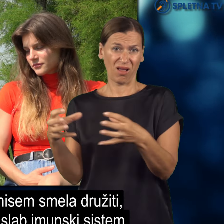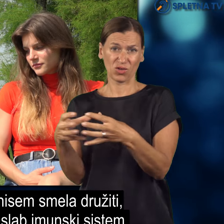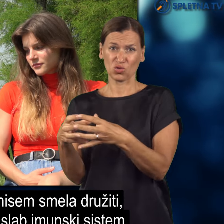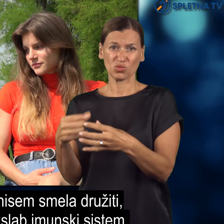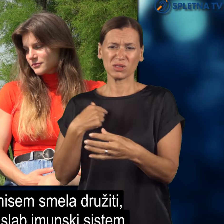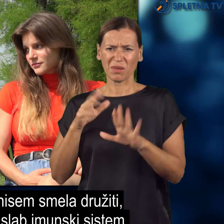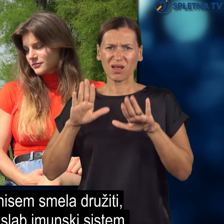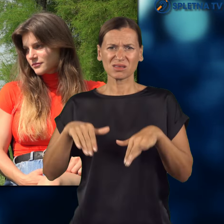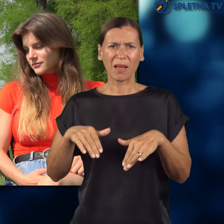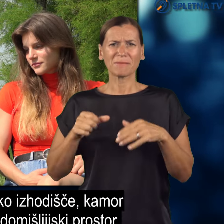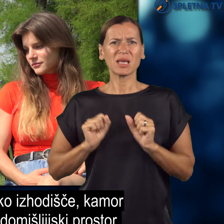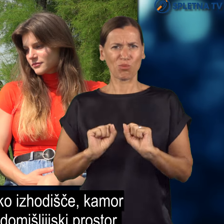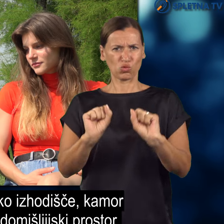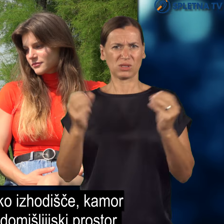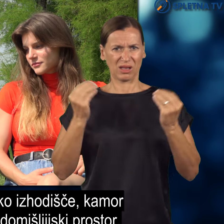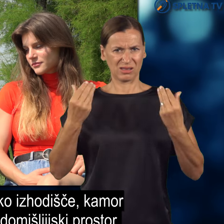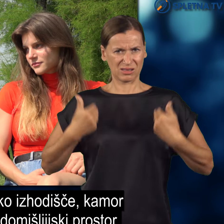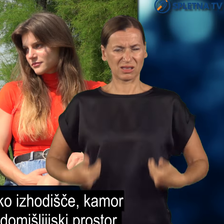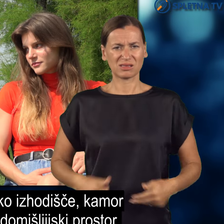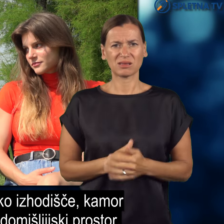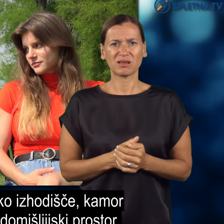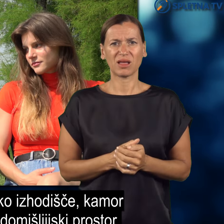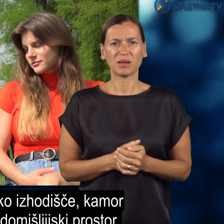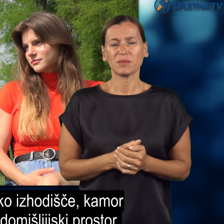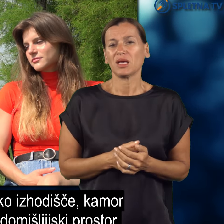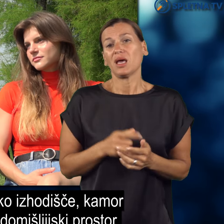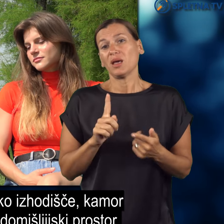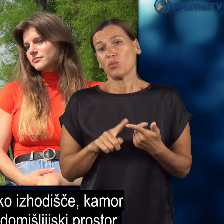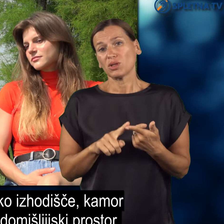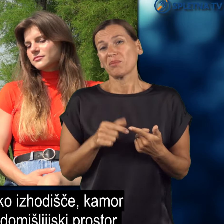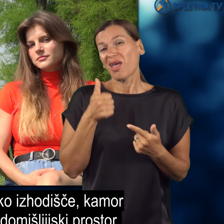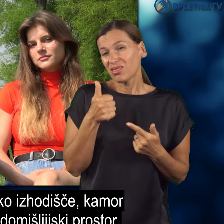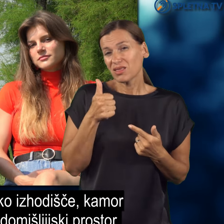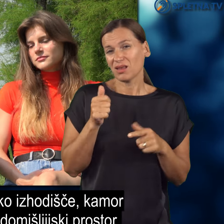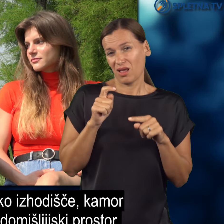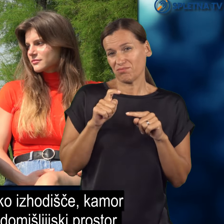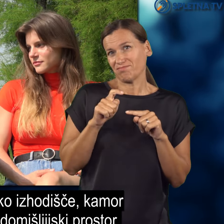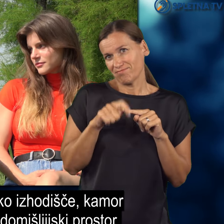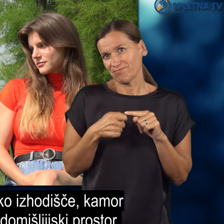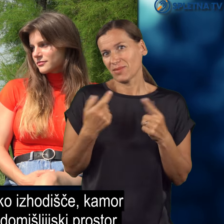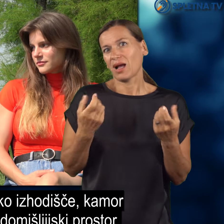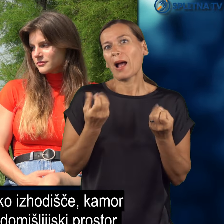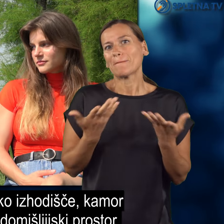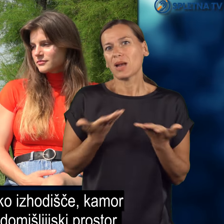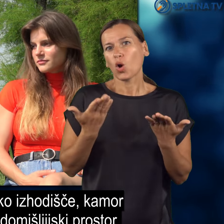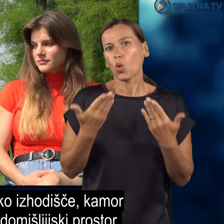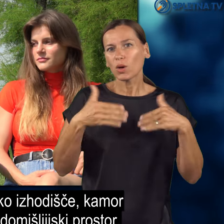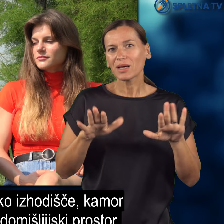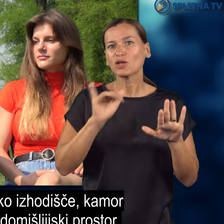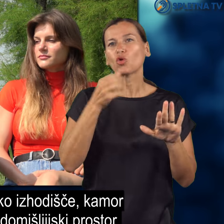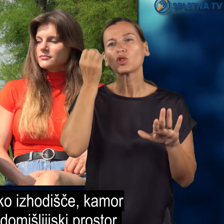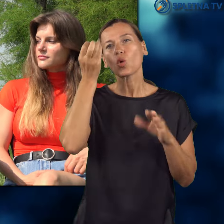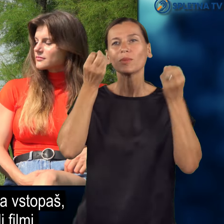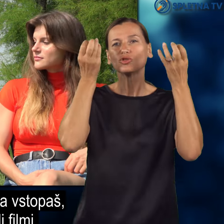sistem. In potem pač edino neko izhodišče, kamer lahko greš v nek